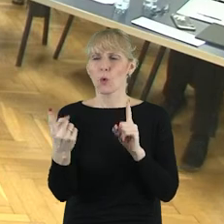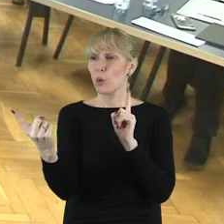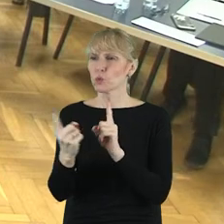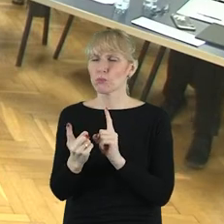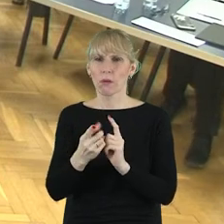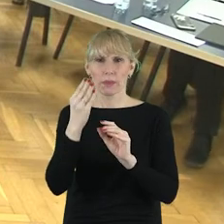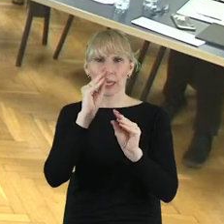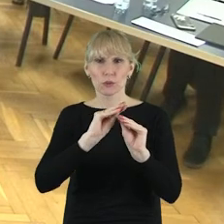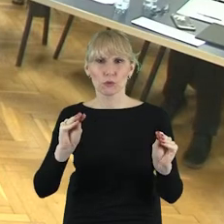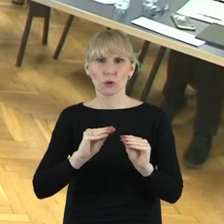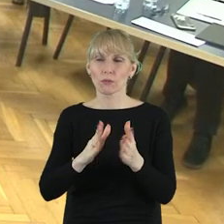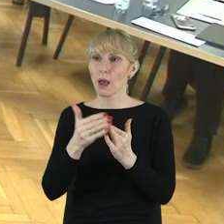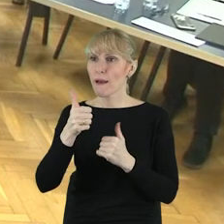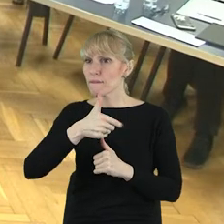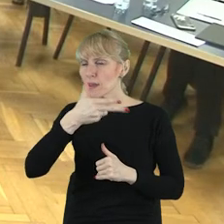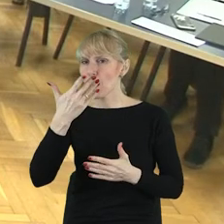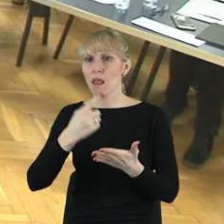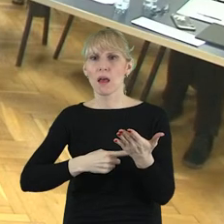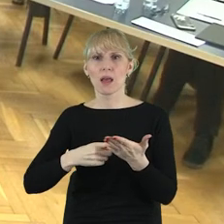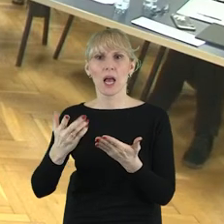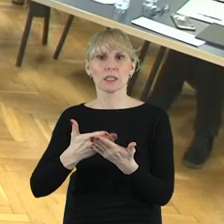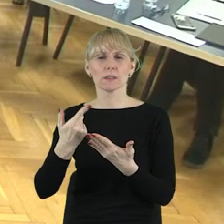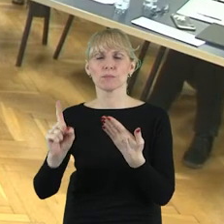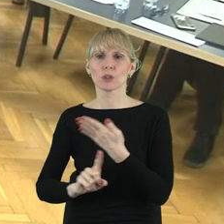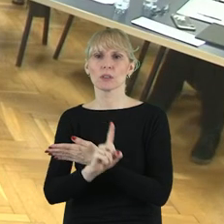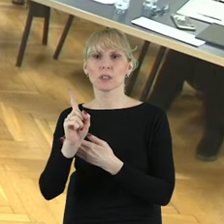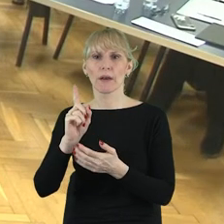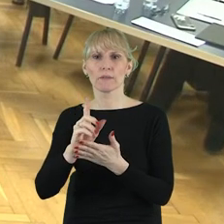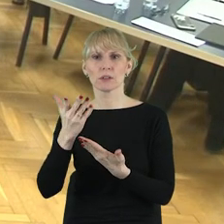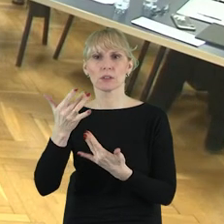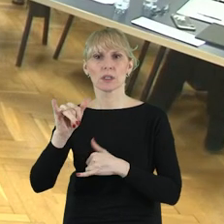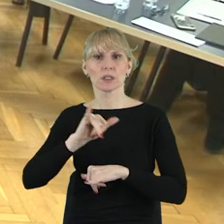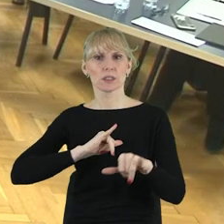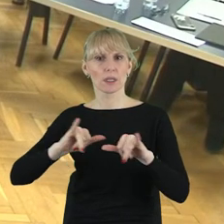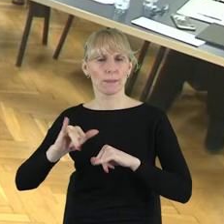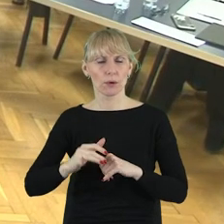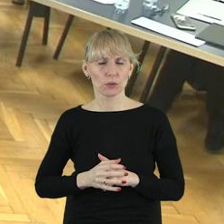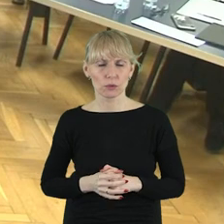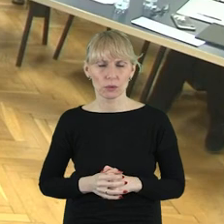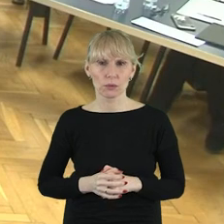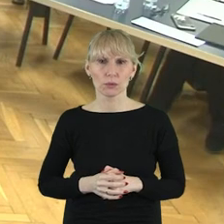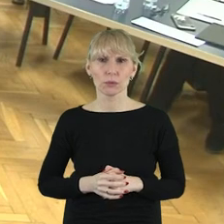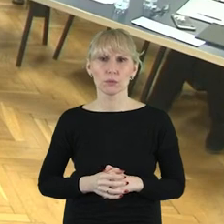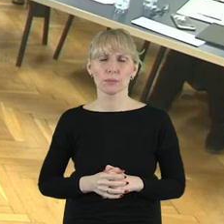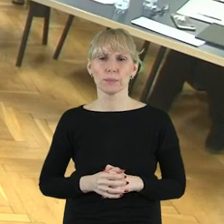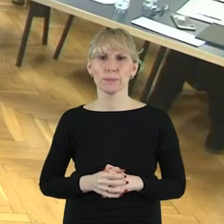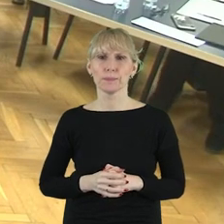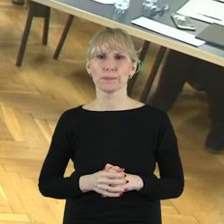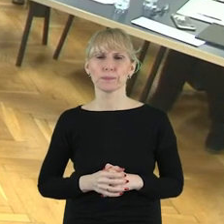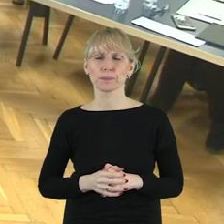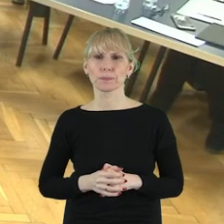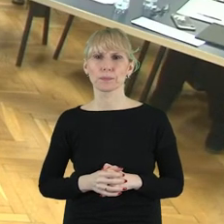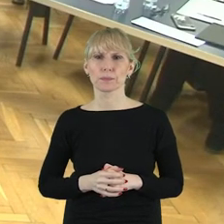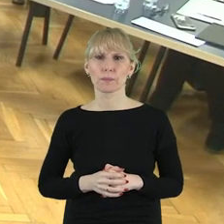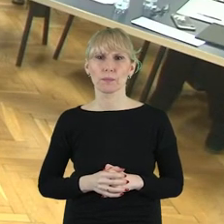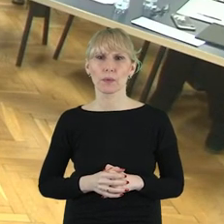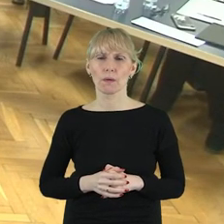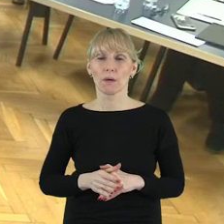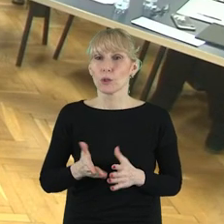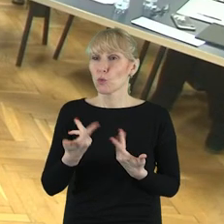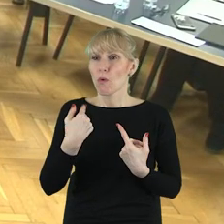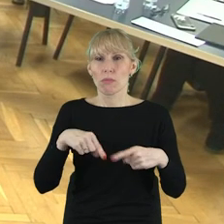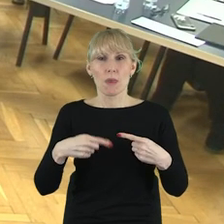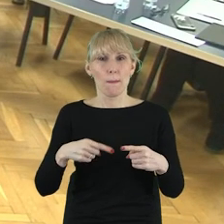organizacji spotkań, szkoleń, wielokrotnie zapraszaniem przedstawicieli samorządu. Na nic zdały się nasze starania. Dalej byliśmy traktowani jako niepotrzebni,